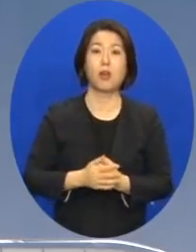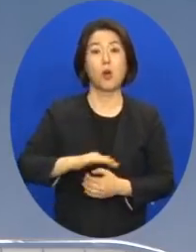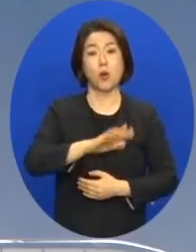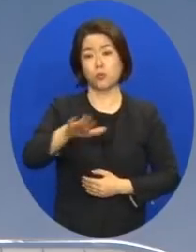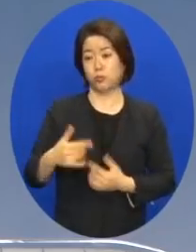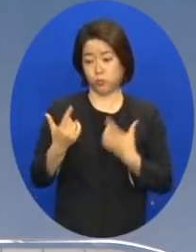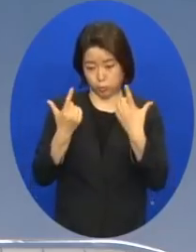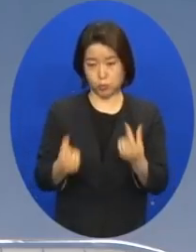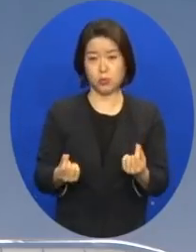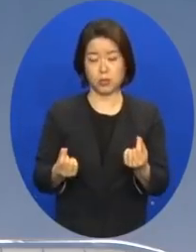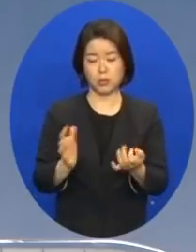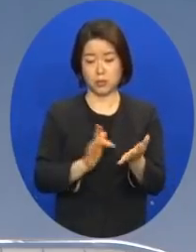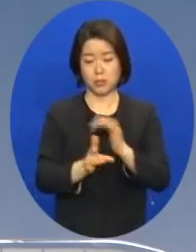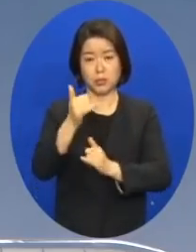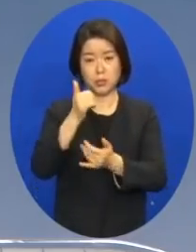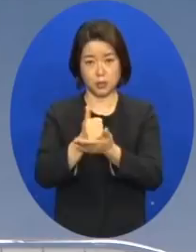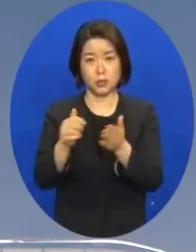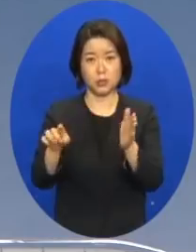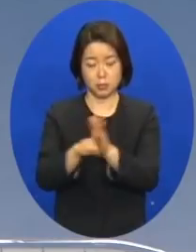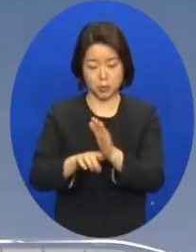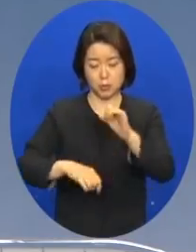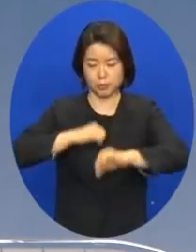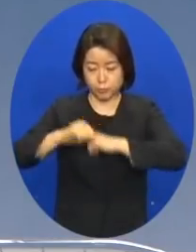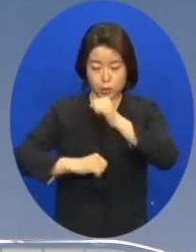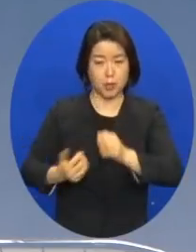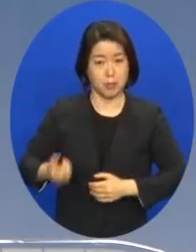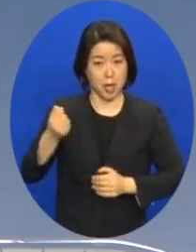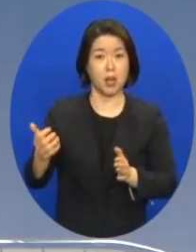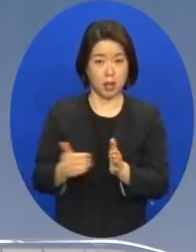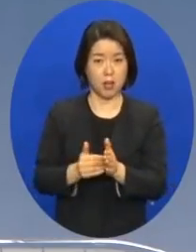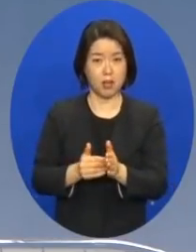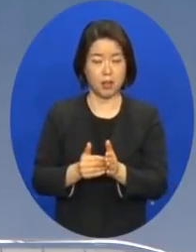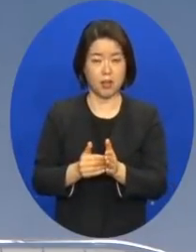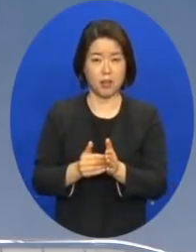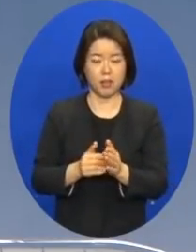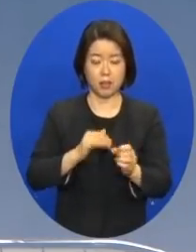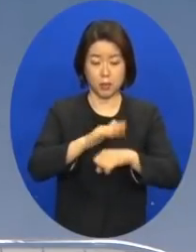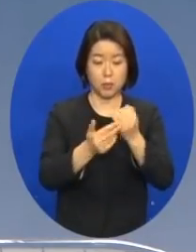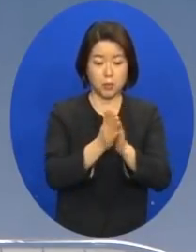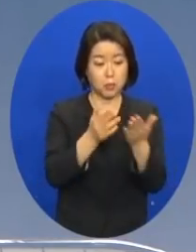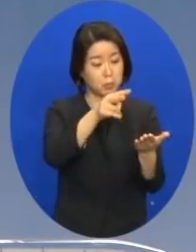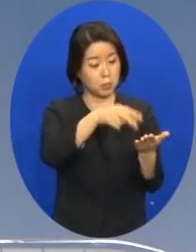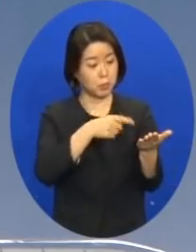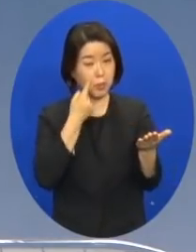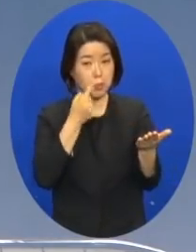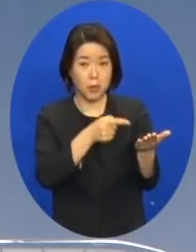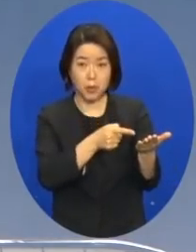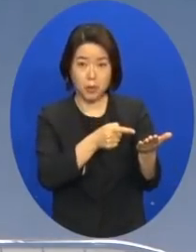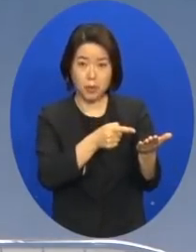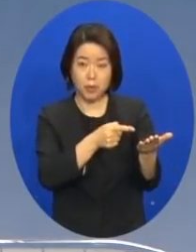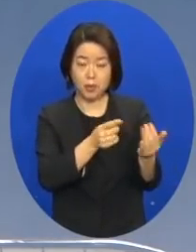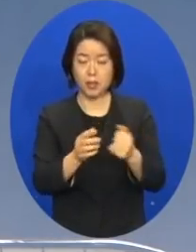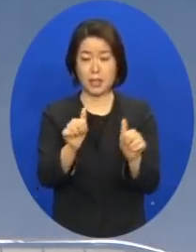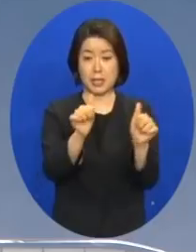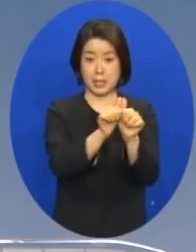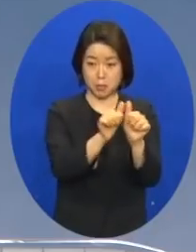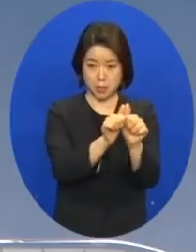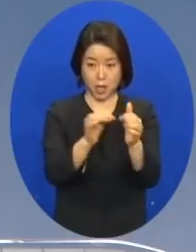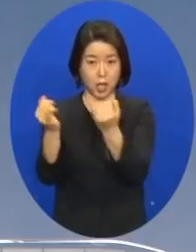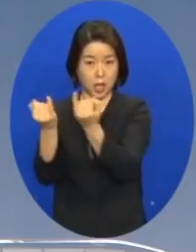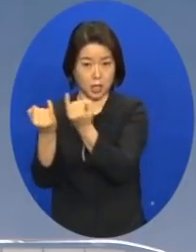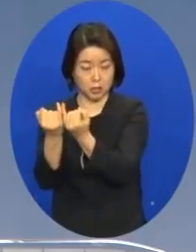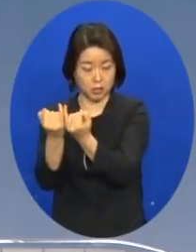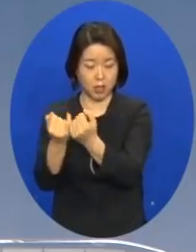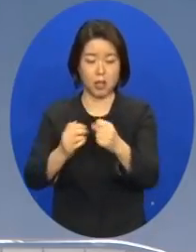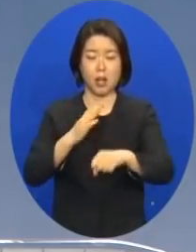우리도 예수 믿고 이젠 자유함을 얻었다. 성경을 읽어보니까 남성이나 여성이나